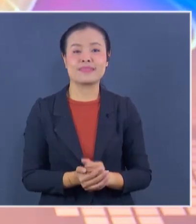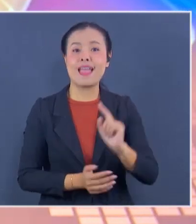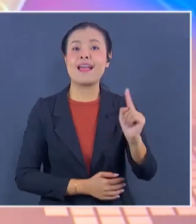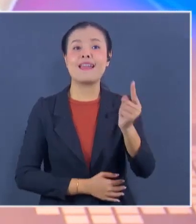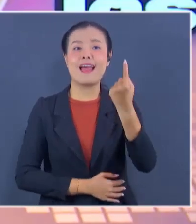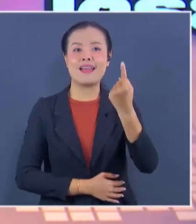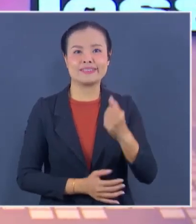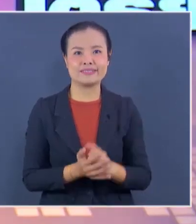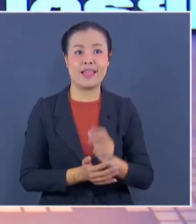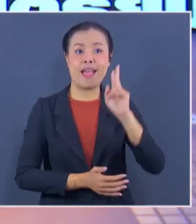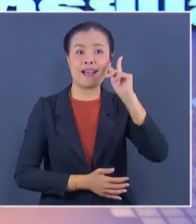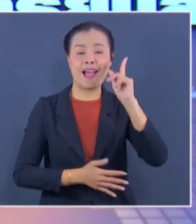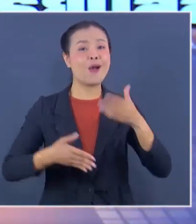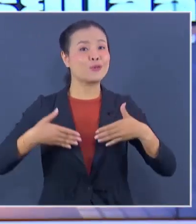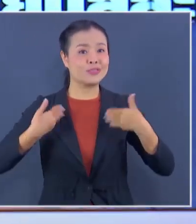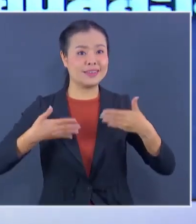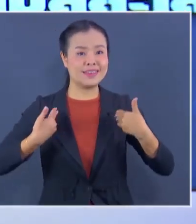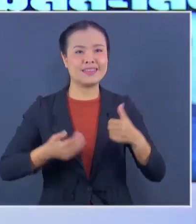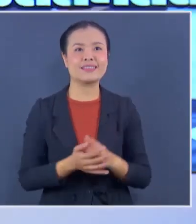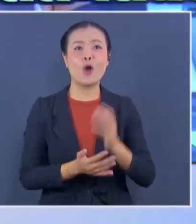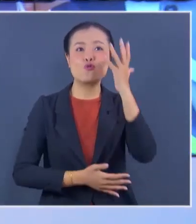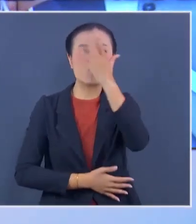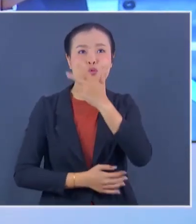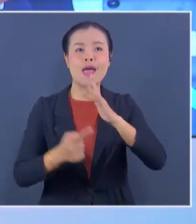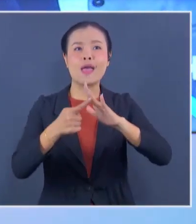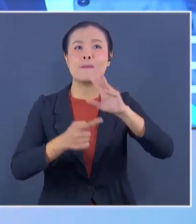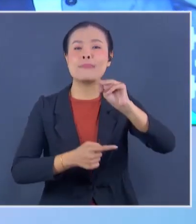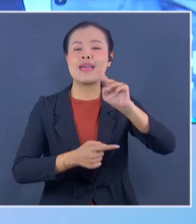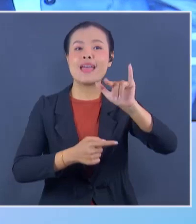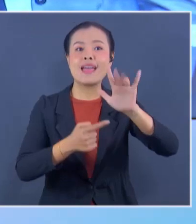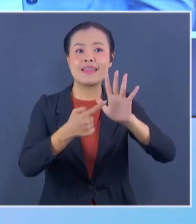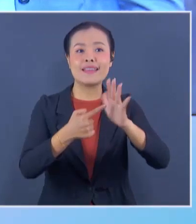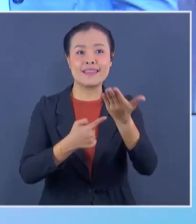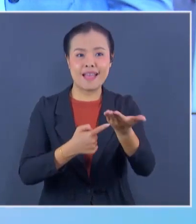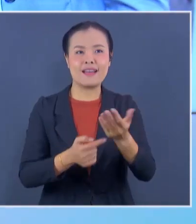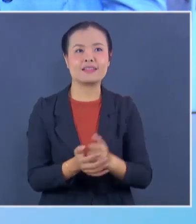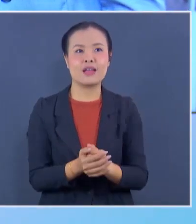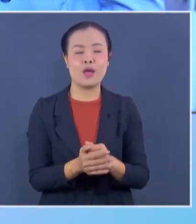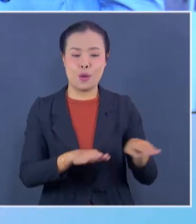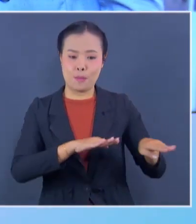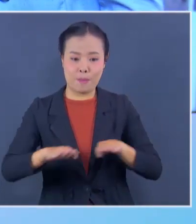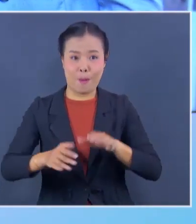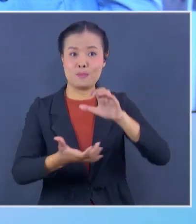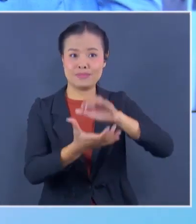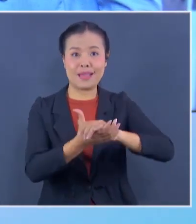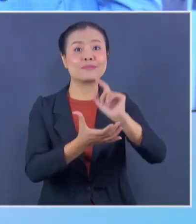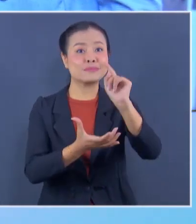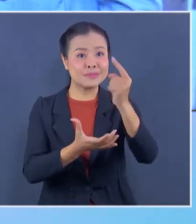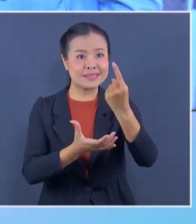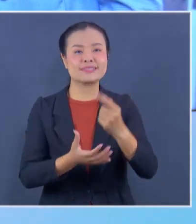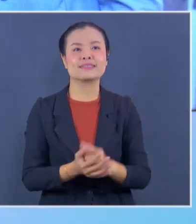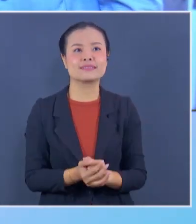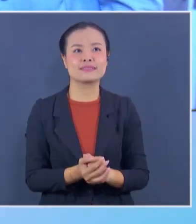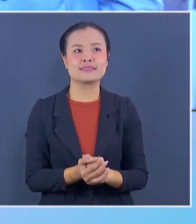ข่าวแรกวันนี้เริ่มกันที่ข่าวน่ายินดีนะคะของสาวสวยเมย่านนทวรรณค่ะที่ล่าสุดก็ได้เตรียมสละโสดอีกครั้งแล้วนะคะหลังจาก